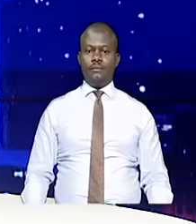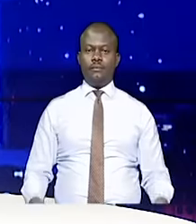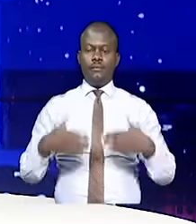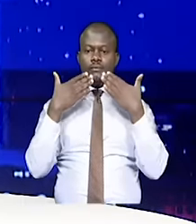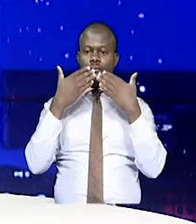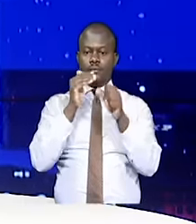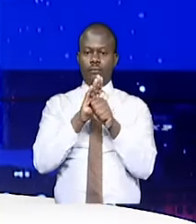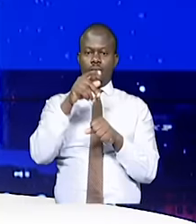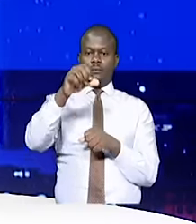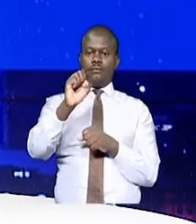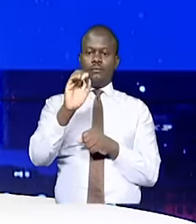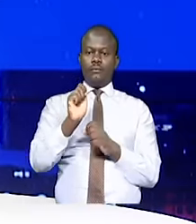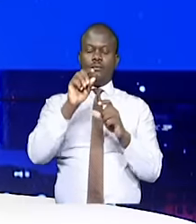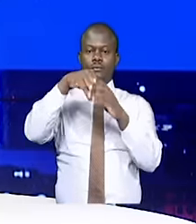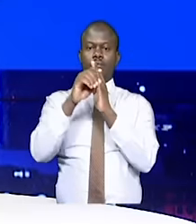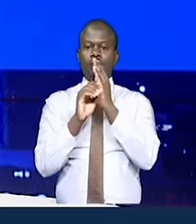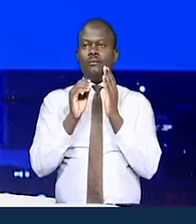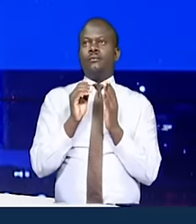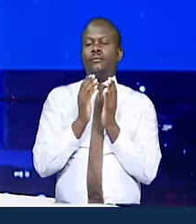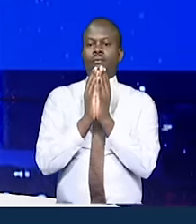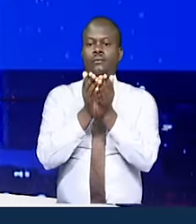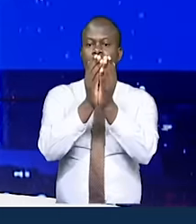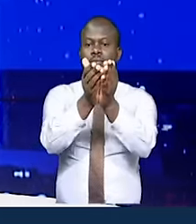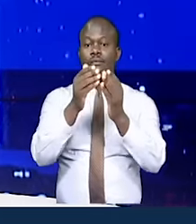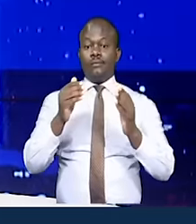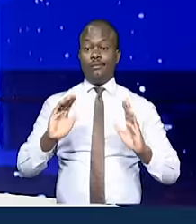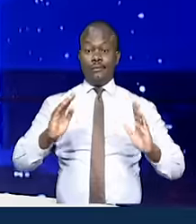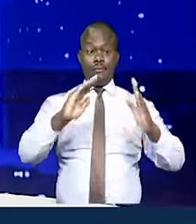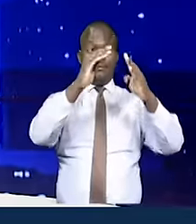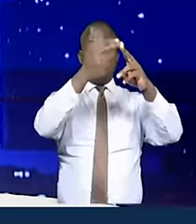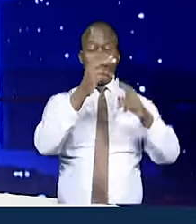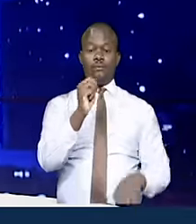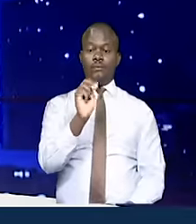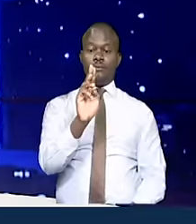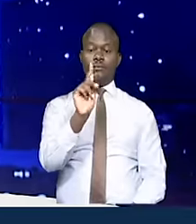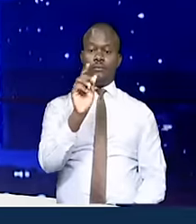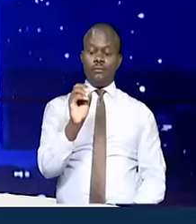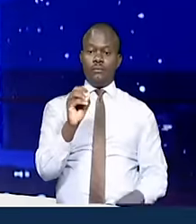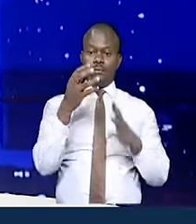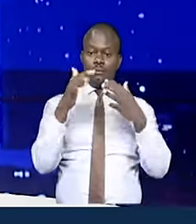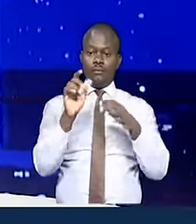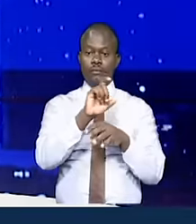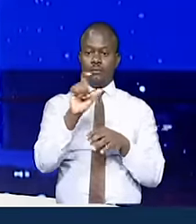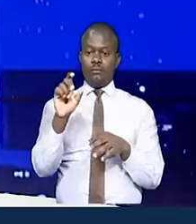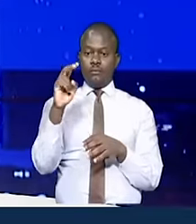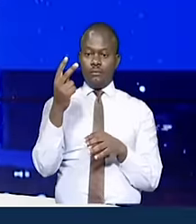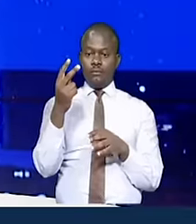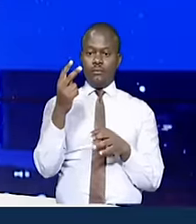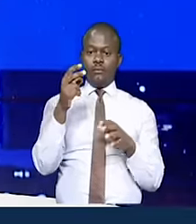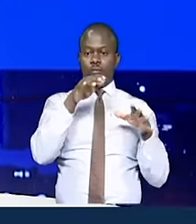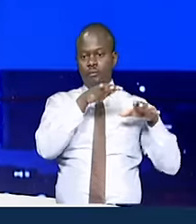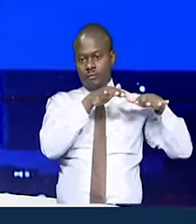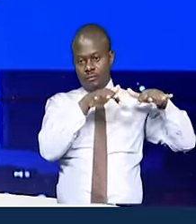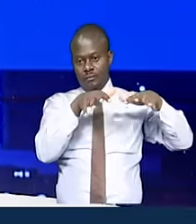Urakoze cyane Pasco Buhura. Tugiye mu karere ka Rusizi. Mu karere ka Rusizi hari umusozi witwa Muko umaze ibyumweru bibiri